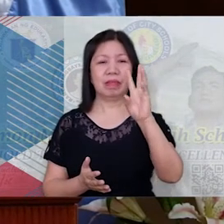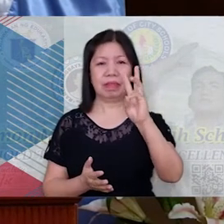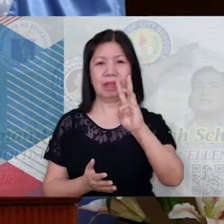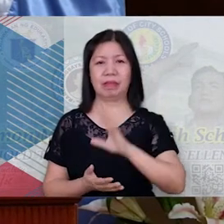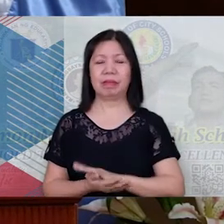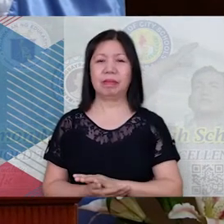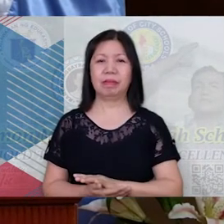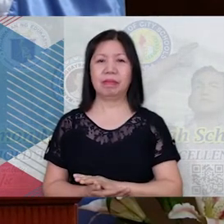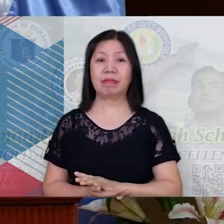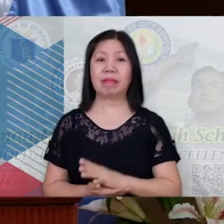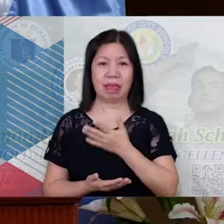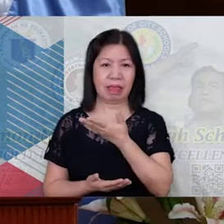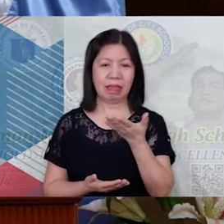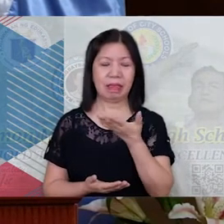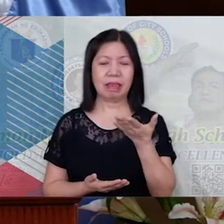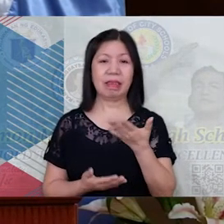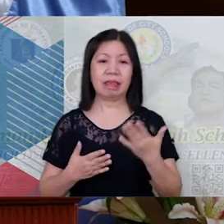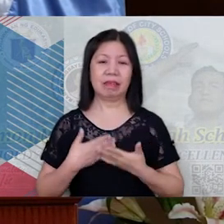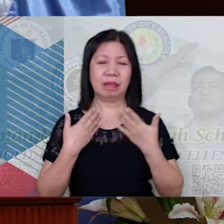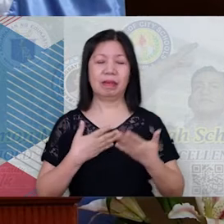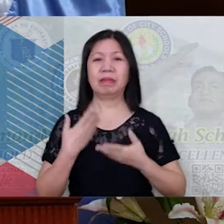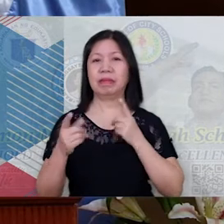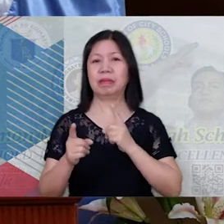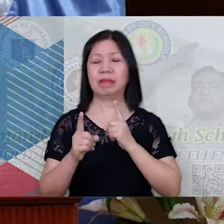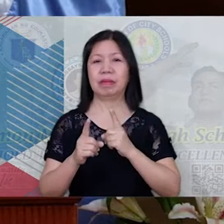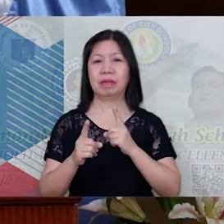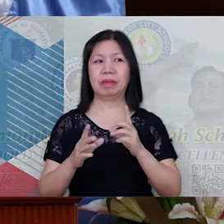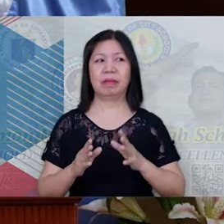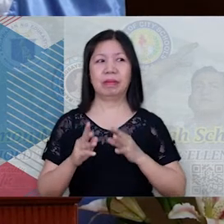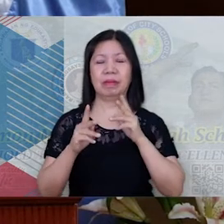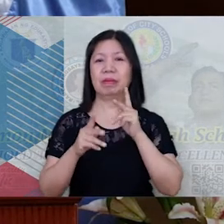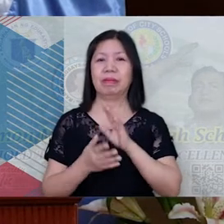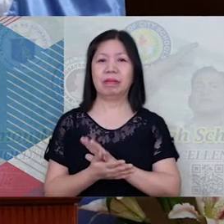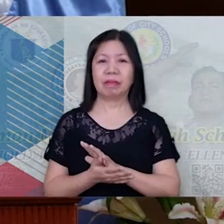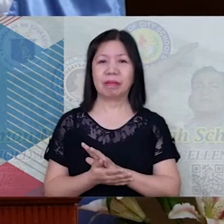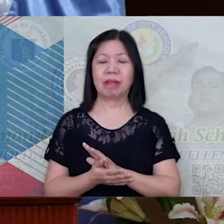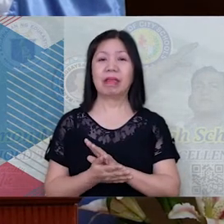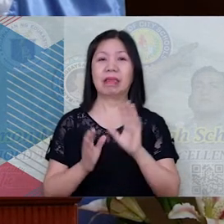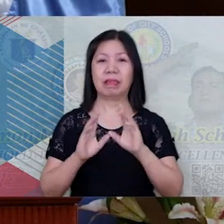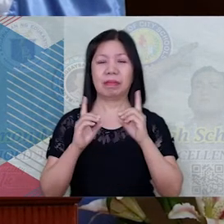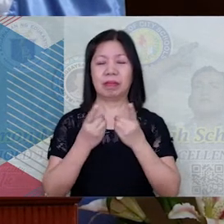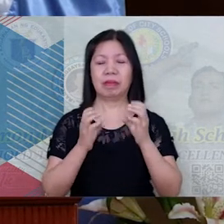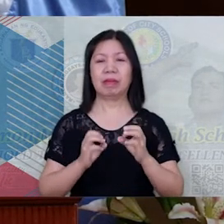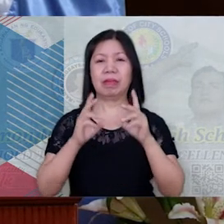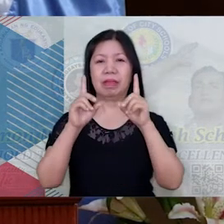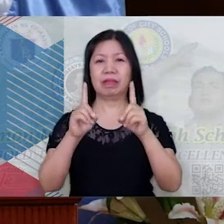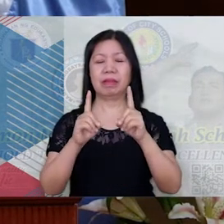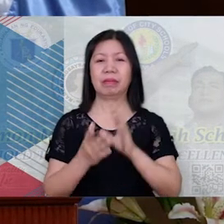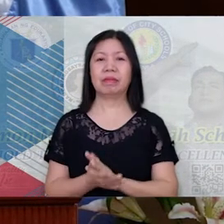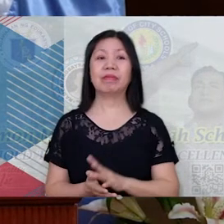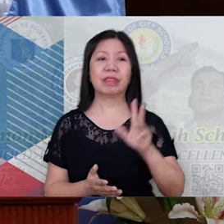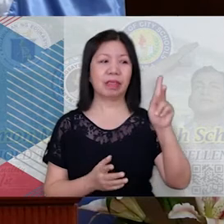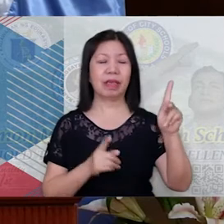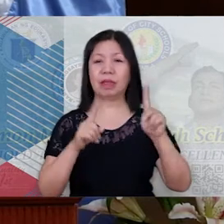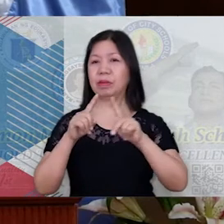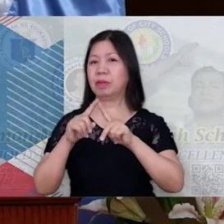1,376. Sila ay kasiyasyang nakatugon sa panuntunan na itinakda ng kagawaran ng edukasyon para sa